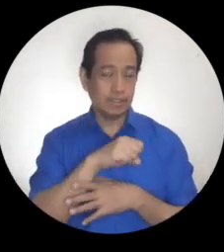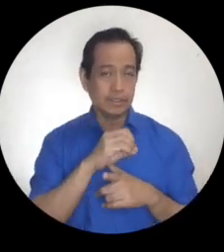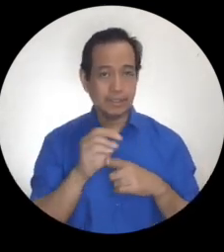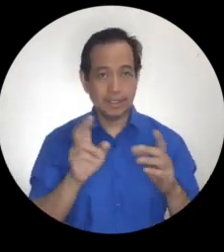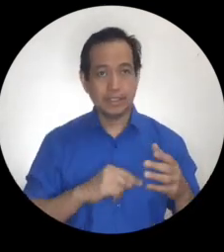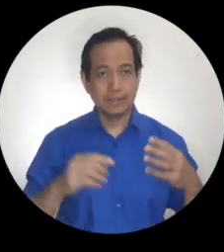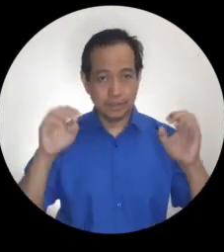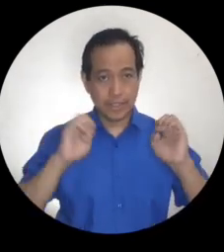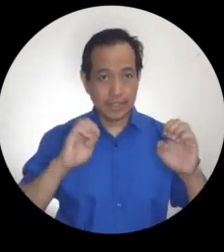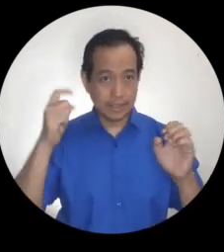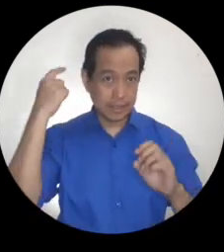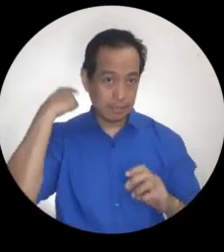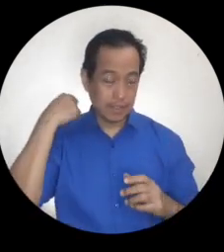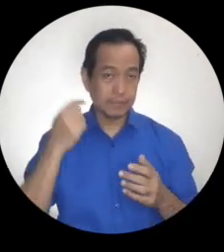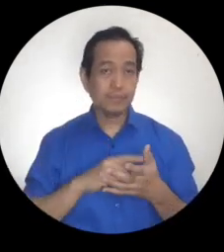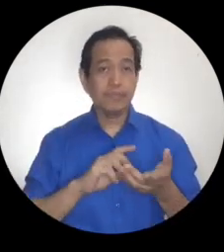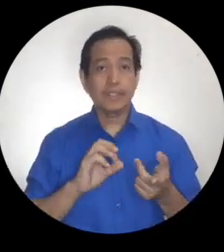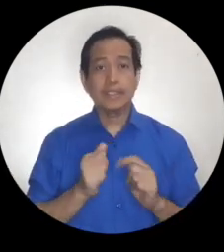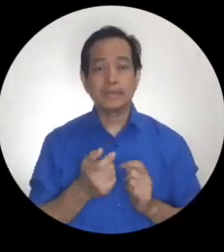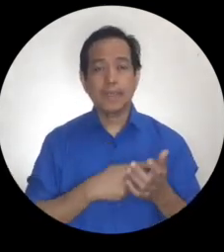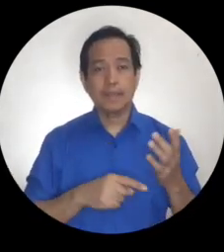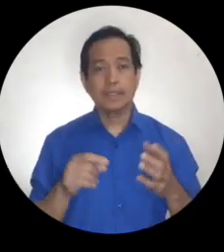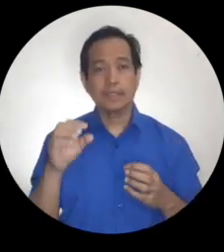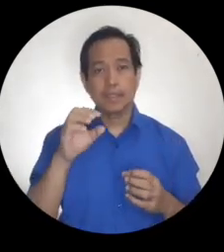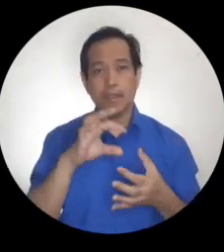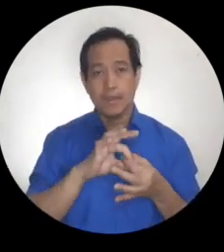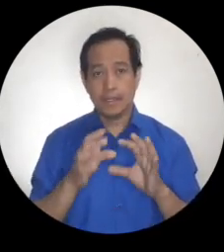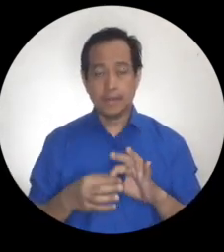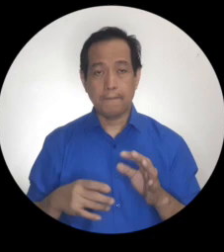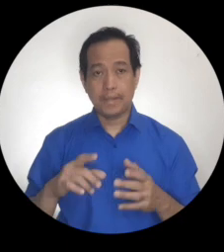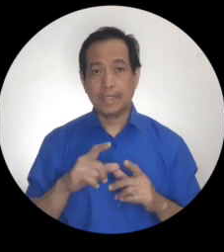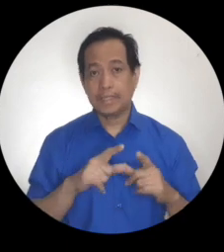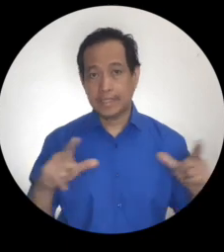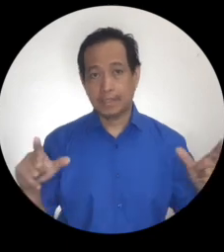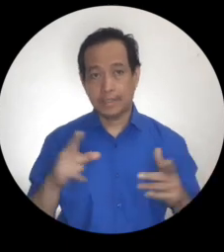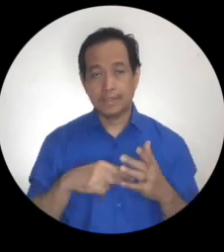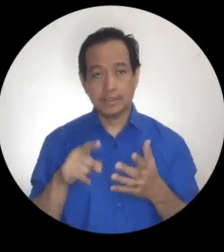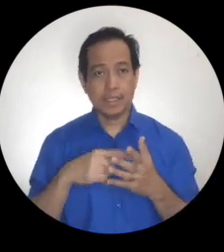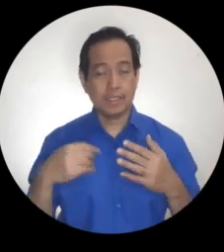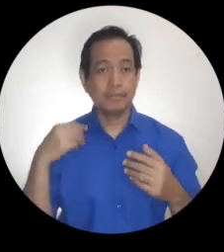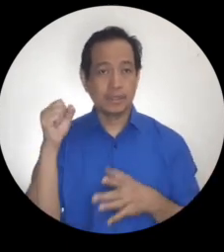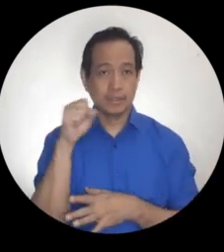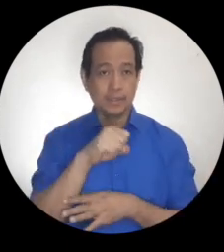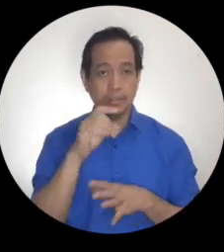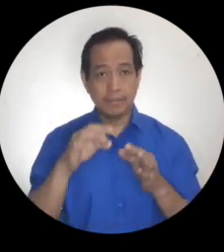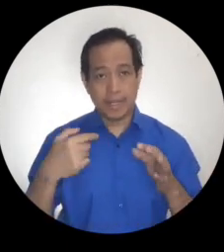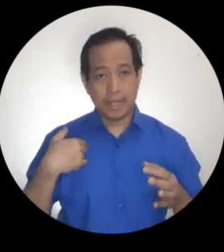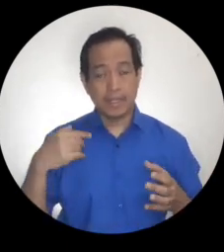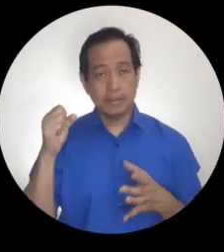muscles and it can decrease the back pain. In fact, there are Olympic level athletes who have scoliosis.